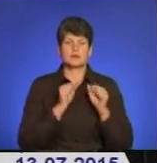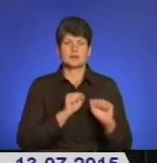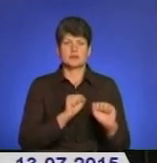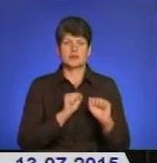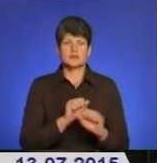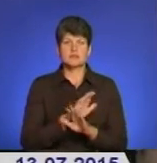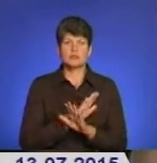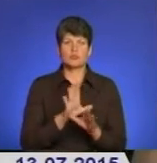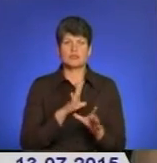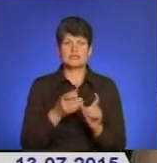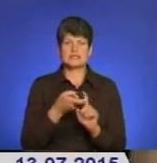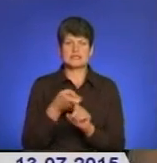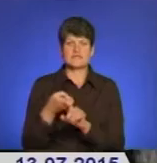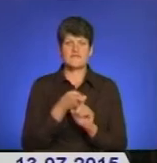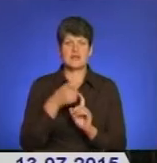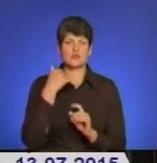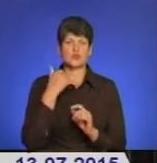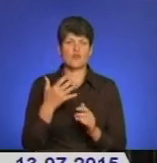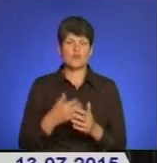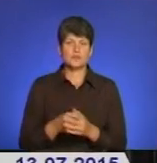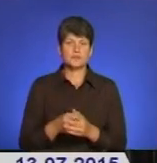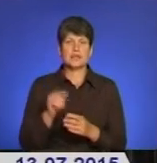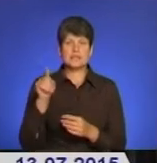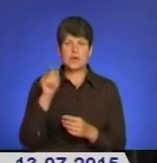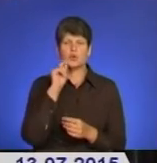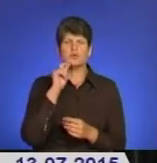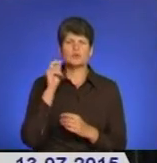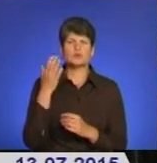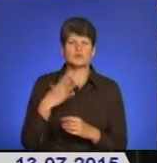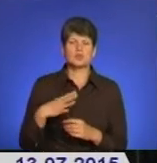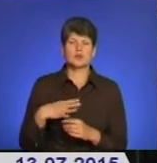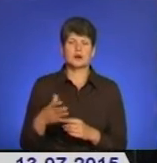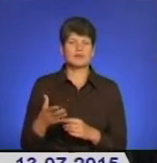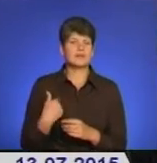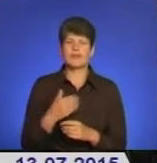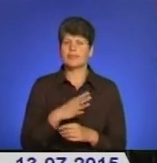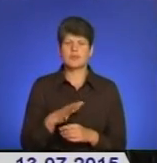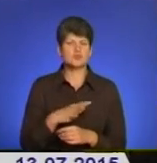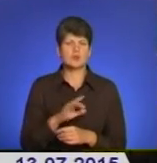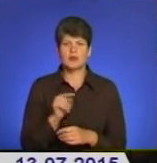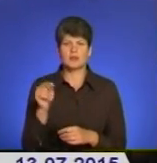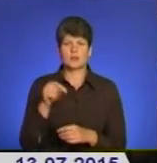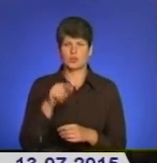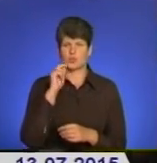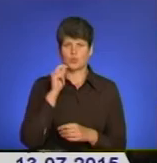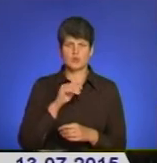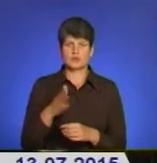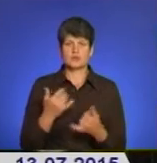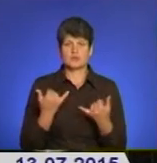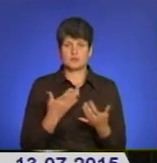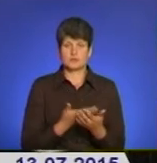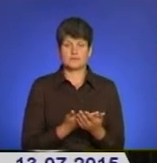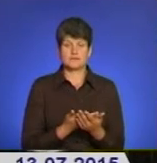повстанців. Була зв'язковою. Та Україна, яку ви бачили, яку чекали? Я не чекала такої України, яка тепер зріла того